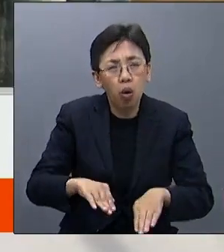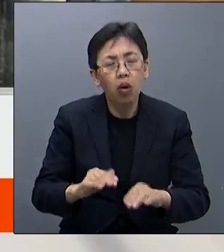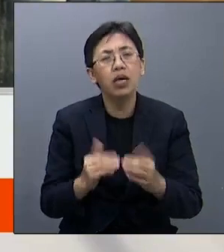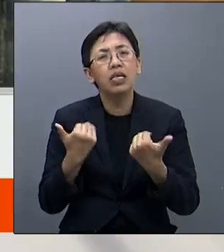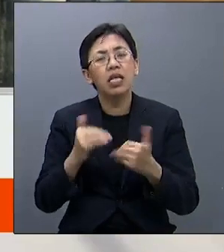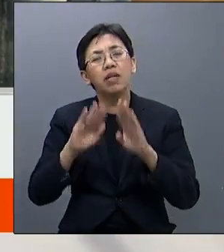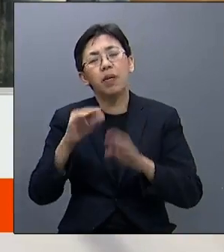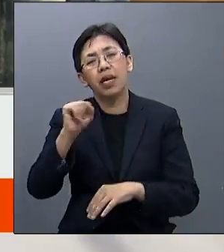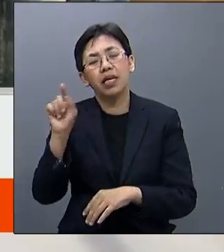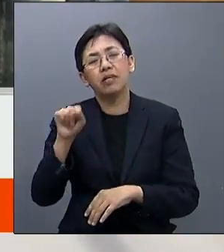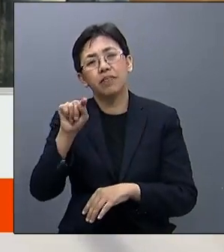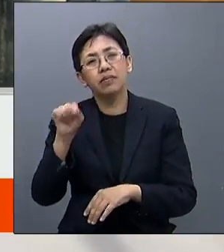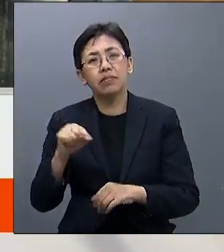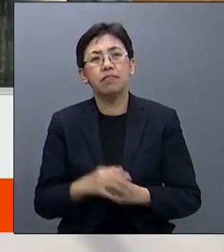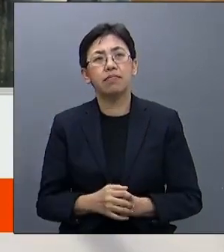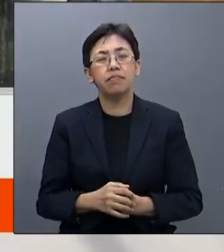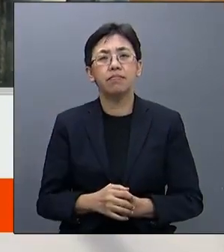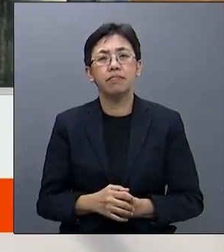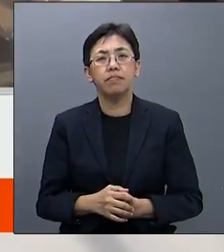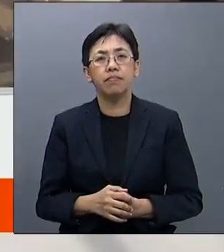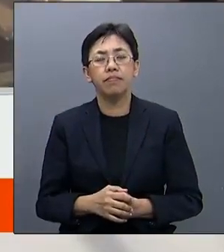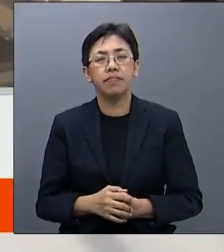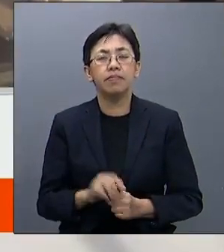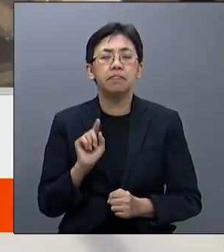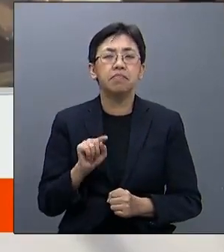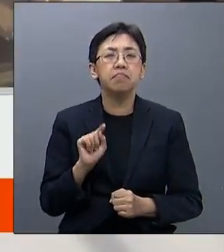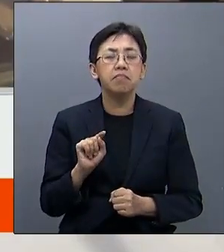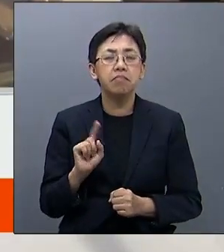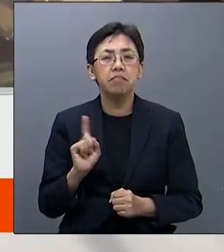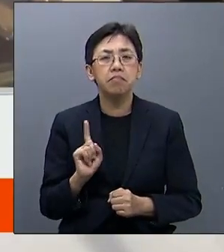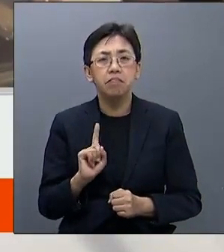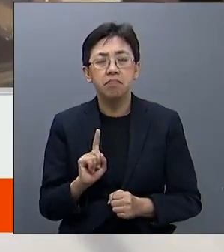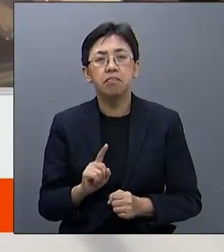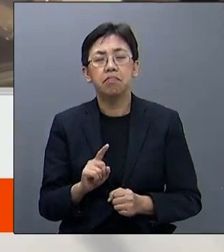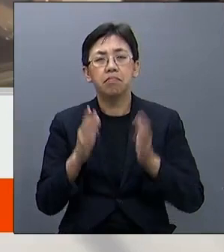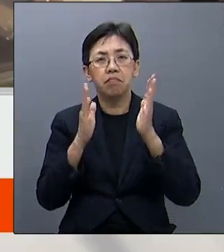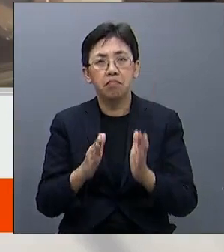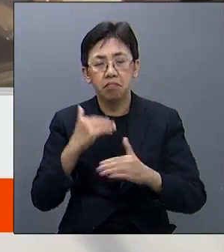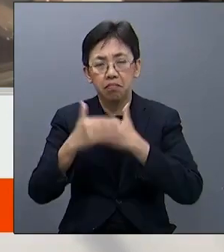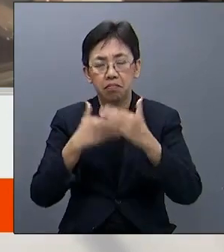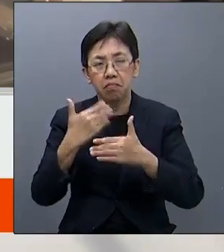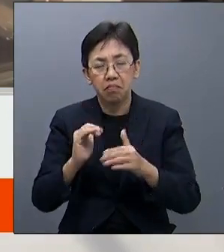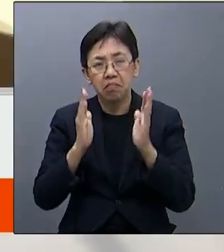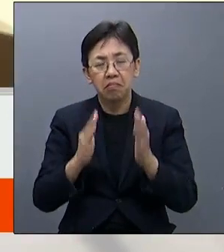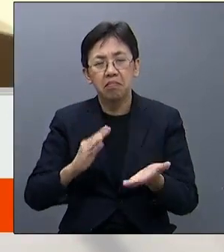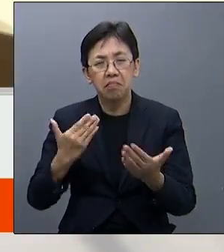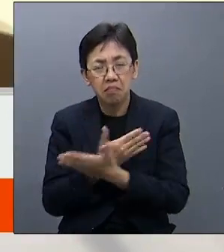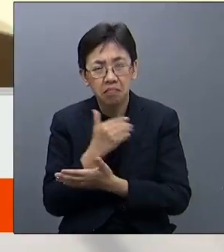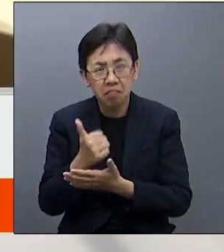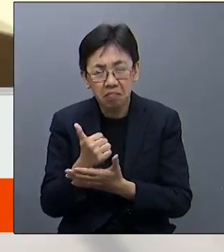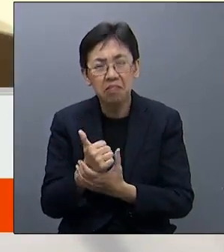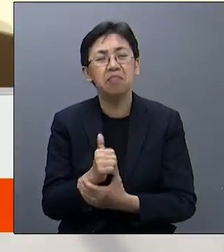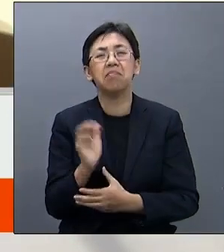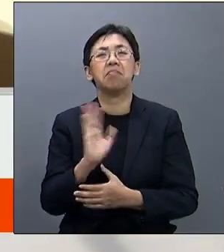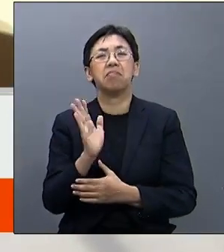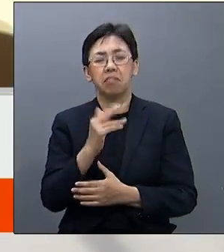าณ 10% นะครับเพราะฉะนั้นเนี่ยมันไม่ใช่แค่เรื่องว่าเราพัฒนาคนไปแล้วคนไปเปลี่ยนแปลงอะไรได้ไหมนะครับเราเห็นความ